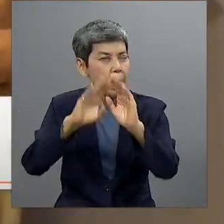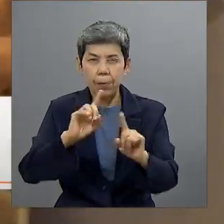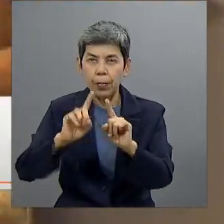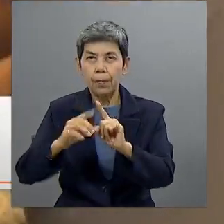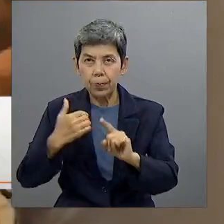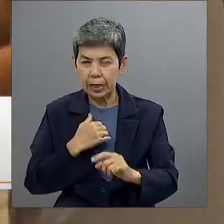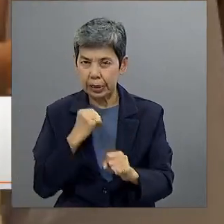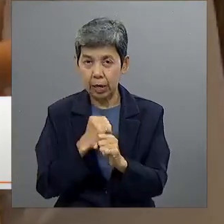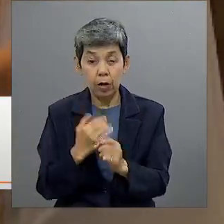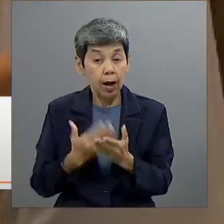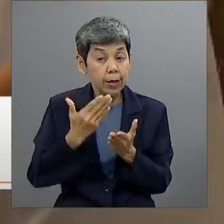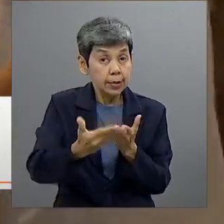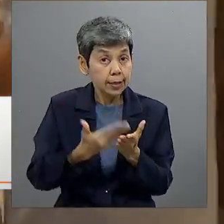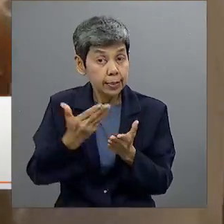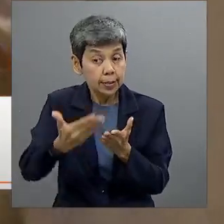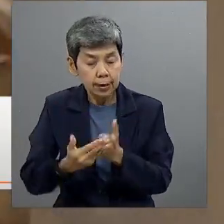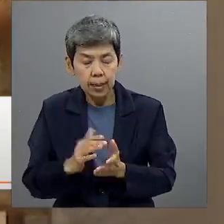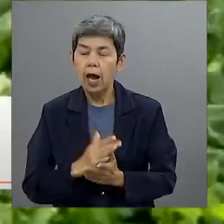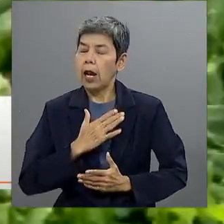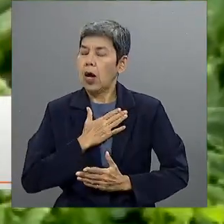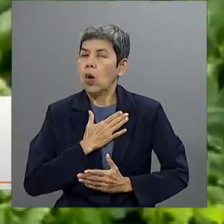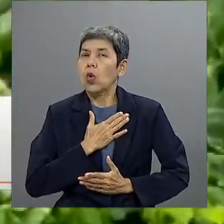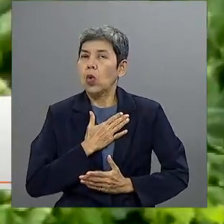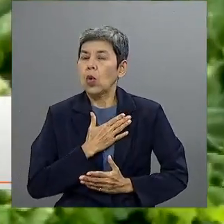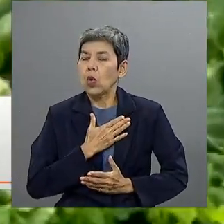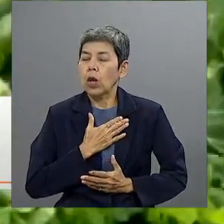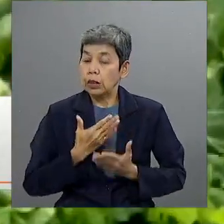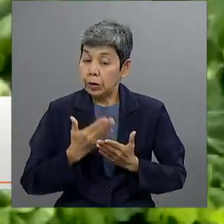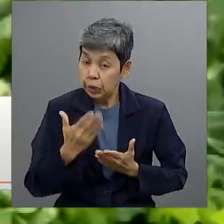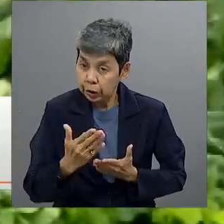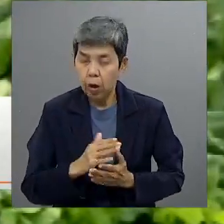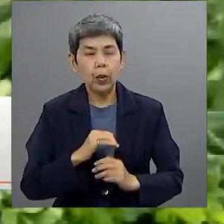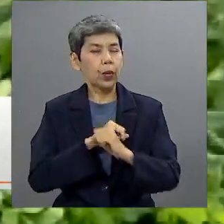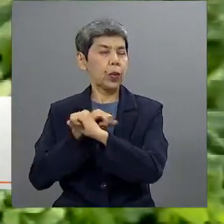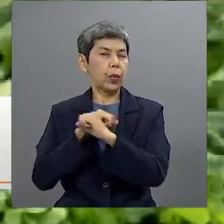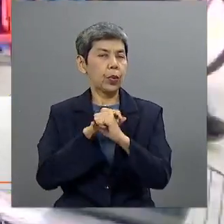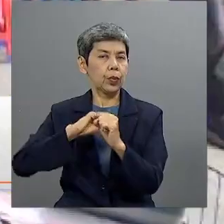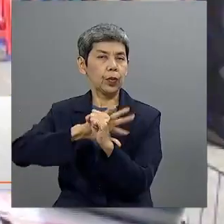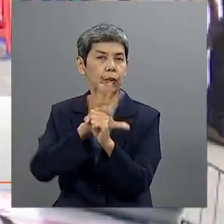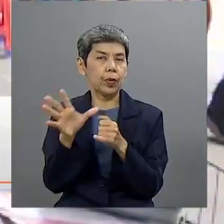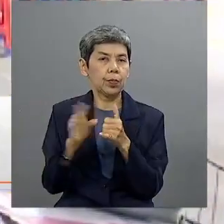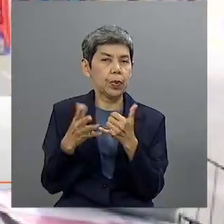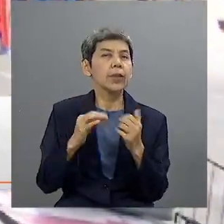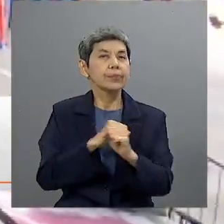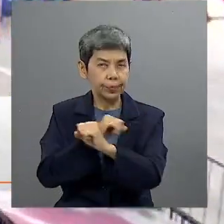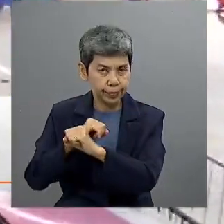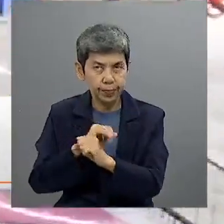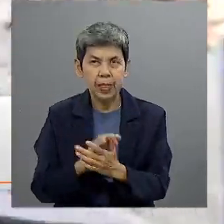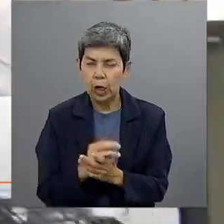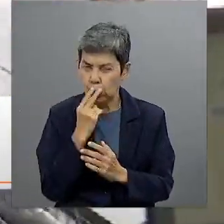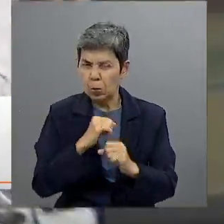าใช้บริการจับจ่ายซื้อสินค้าอุปโภคและบริโภคปลอดภัยต่อการติดเชื้อโควิด-19 ที่เพิ่มมาตรการการ